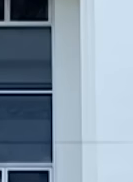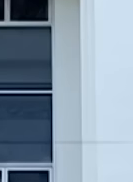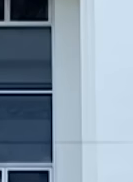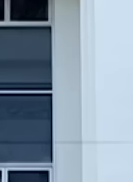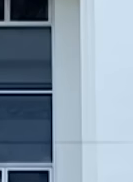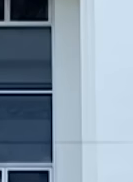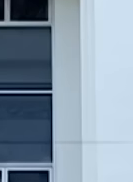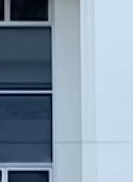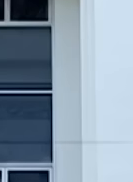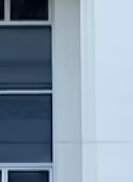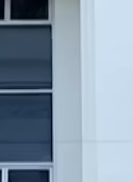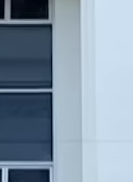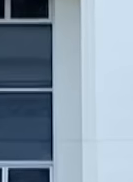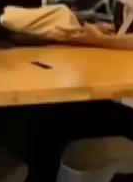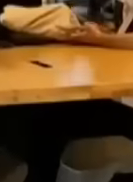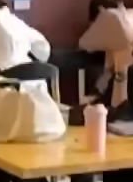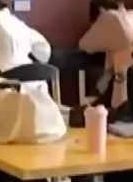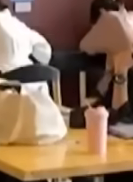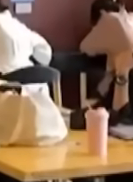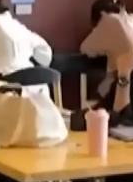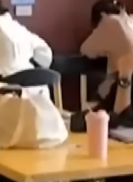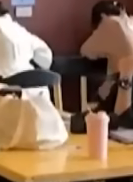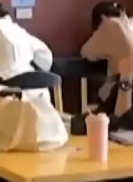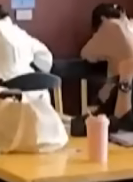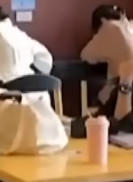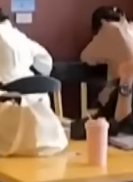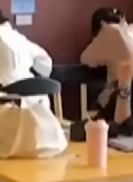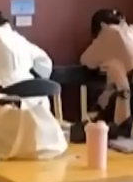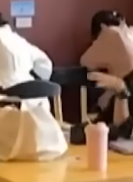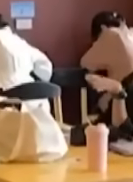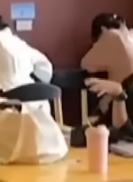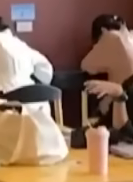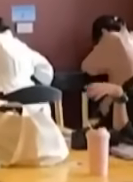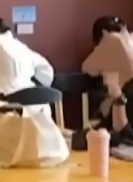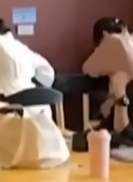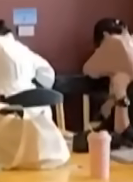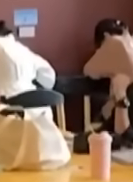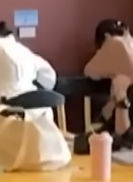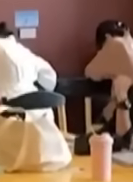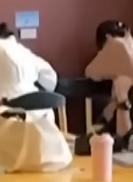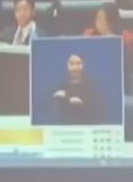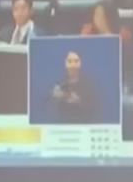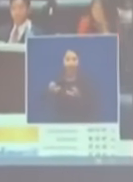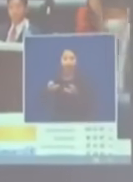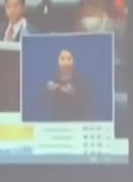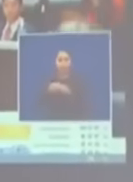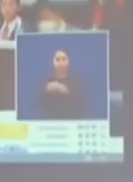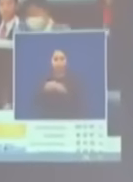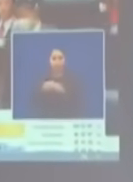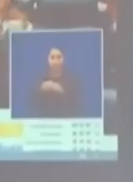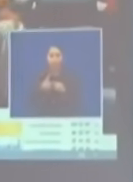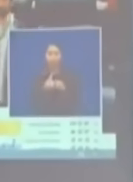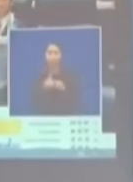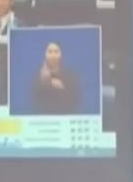respect my vote นะครับแต่บรรยากาศก็ยังมีนักศึกษาเนี่ยมาเรียนตามปกติและบางส่วนอย่างที่บอกไปก็คือมานั่งติดตามการอภิปราย